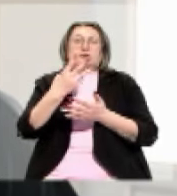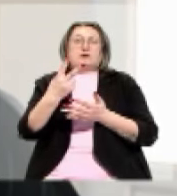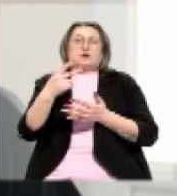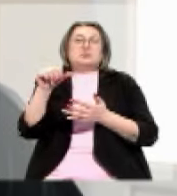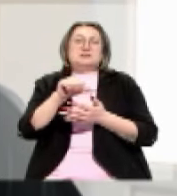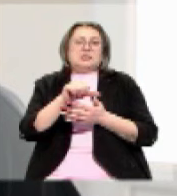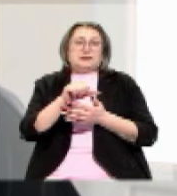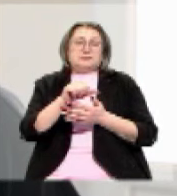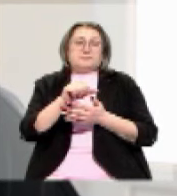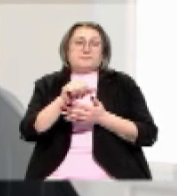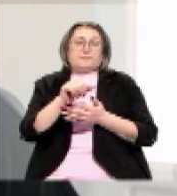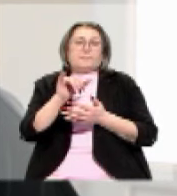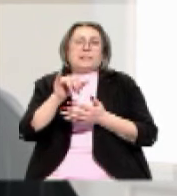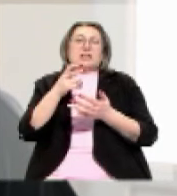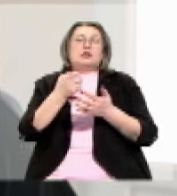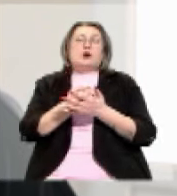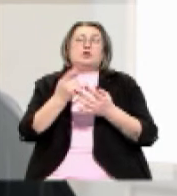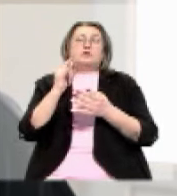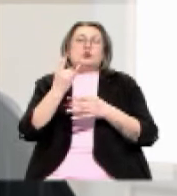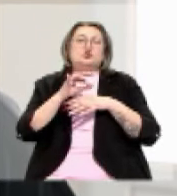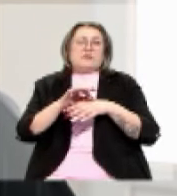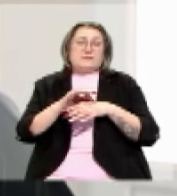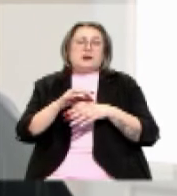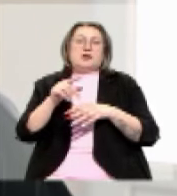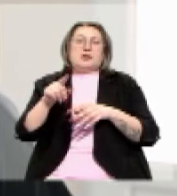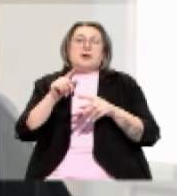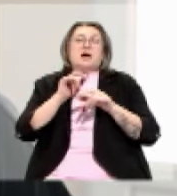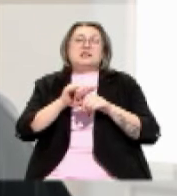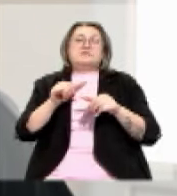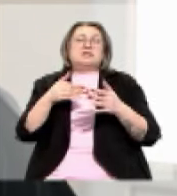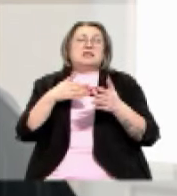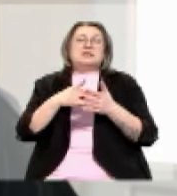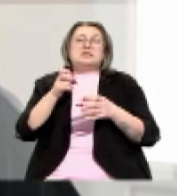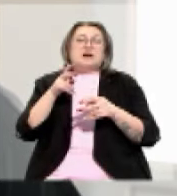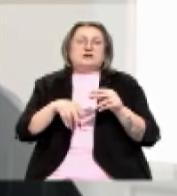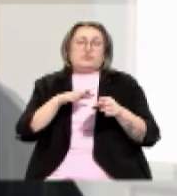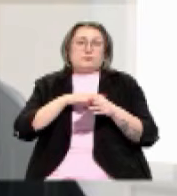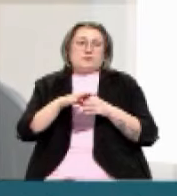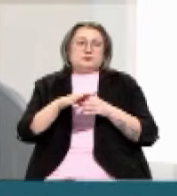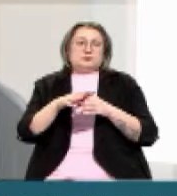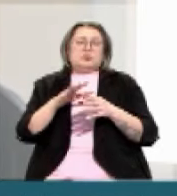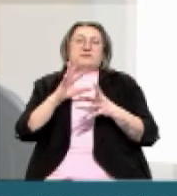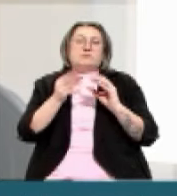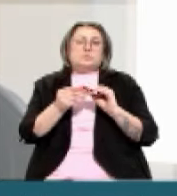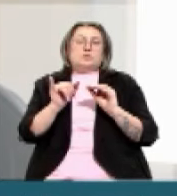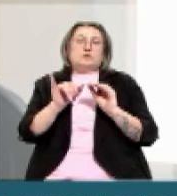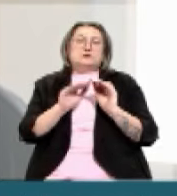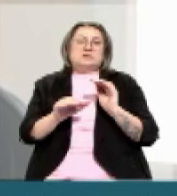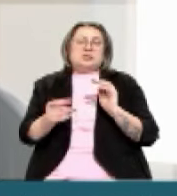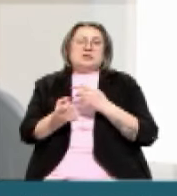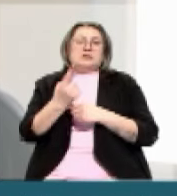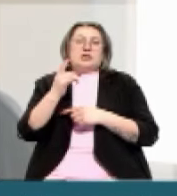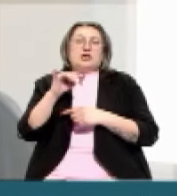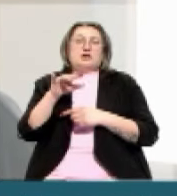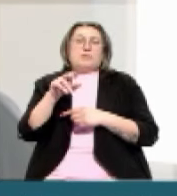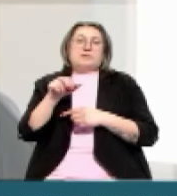жалғасады. Яғни шала туылған нәрестеде сәйкесінше ол даму процесі толық бітпейді. Соның нәтижесінде балаларға ретинопатия диагнозы